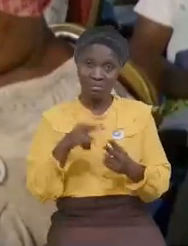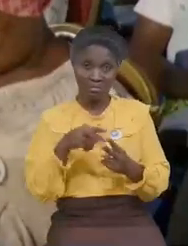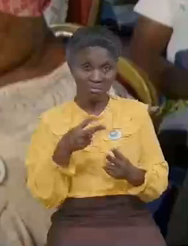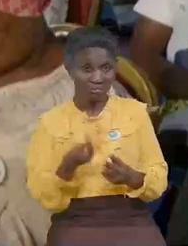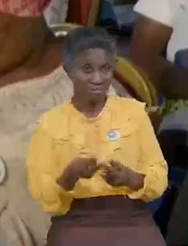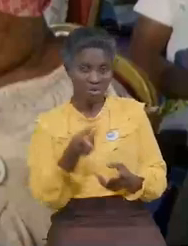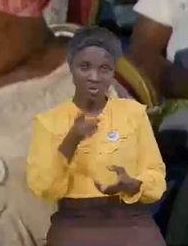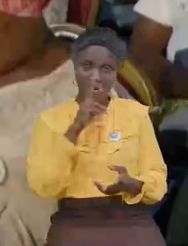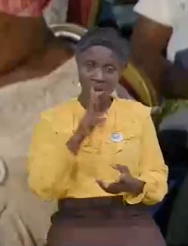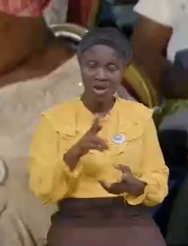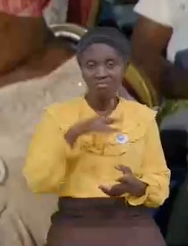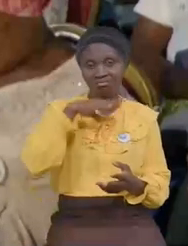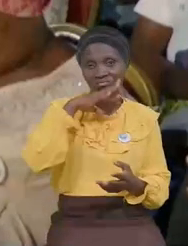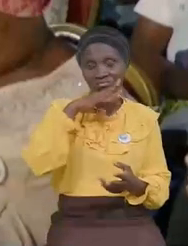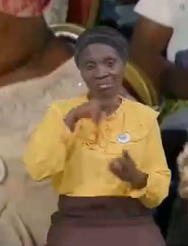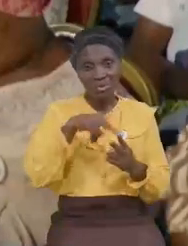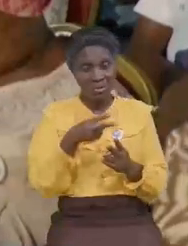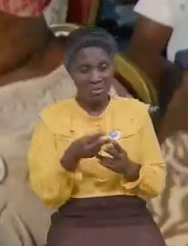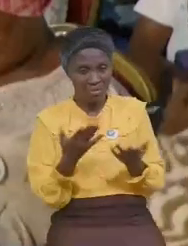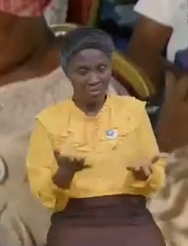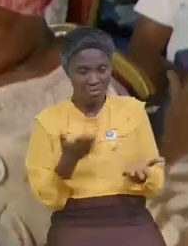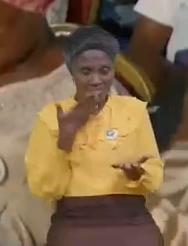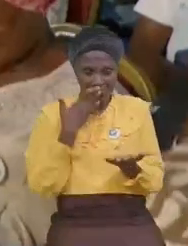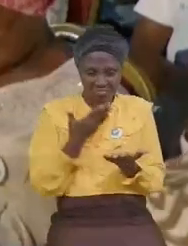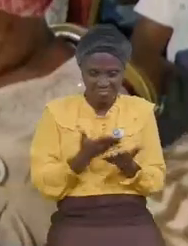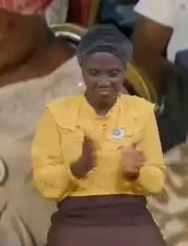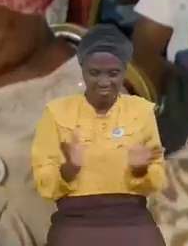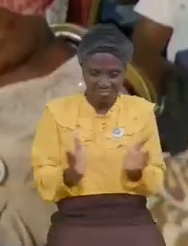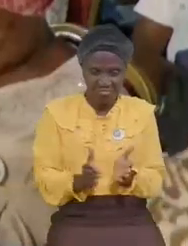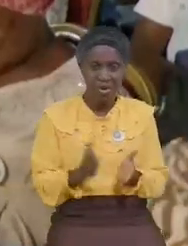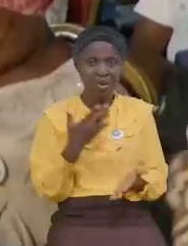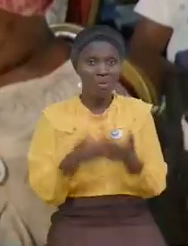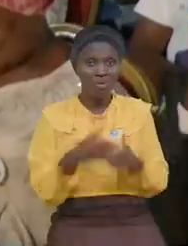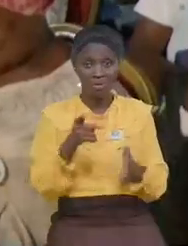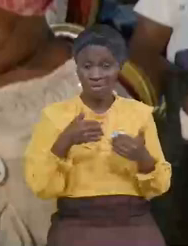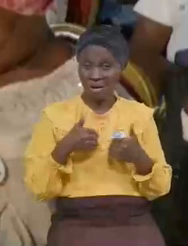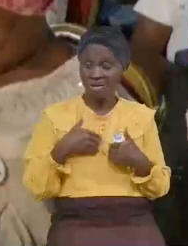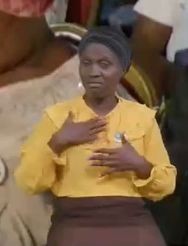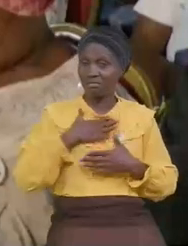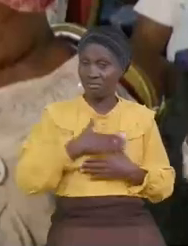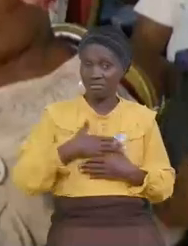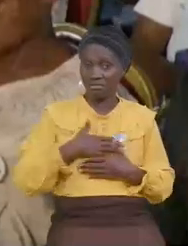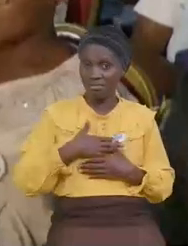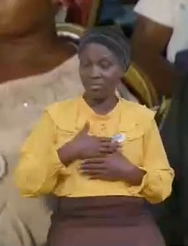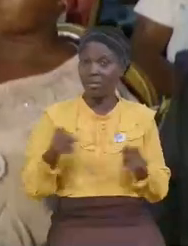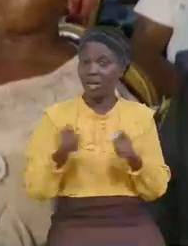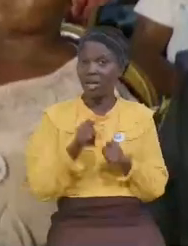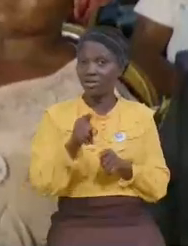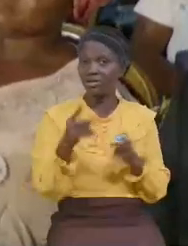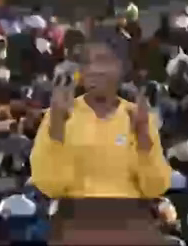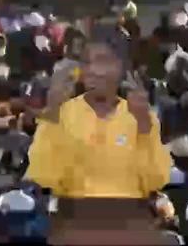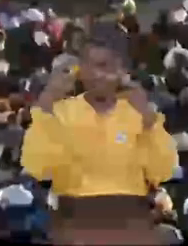que tu sois sale ou modeste, quel que soit ce dont tu as joui, comme